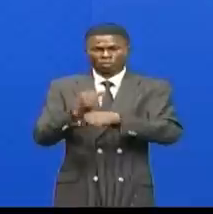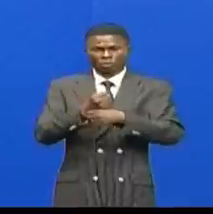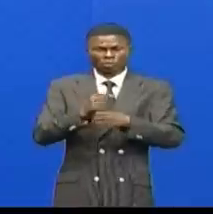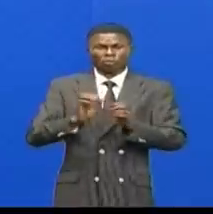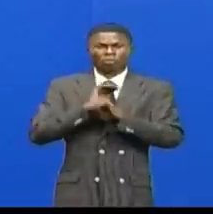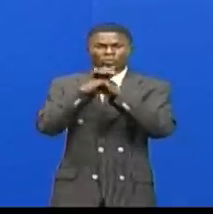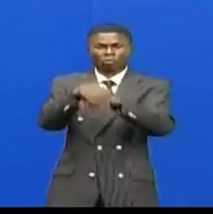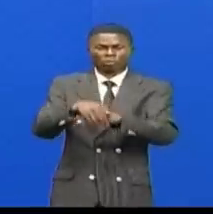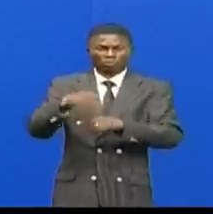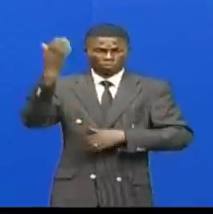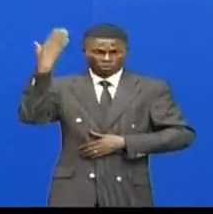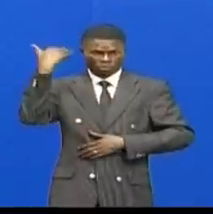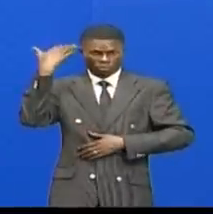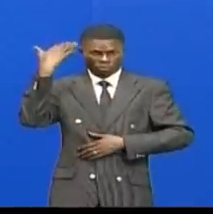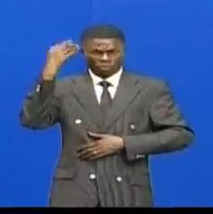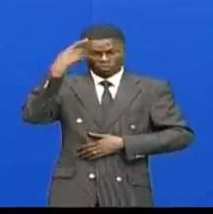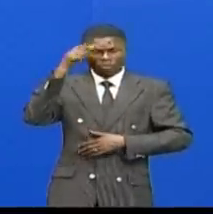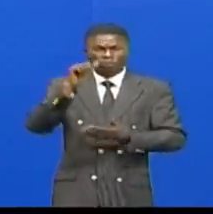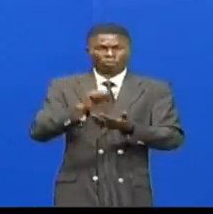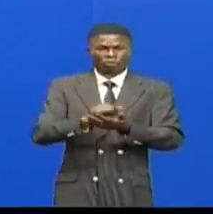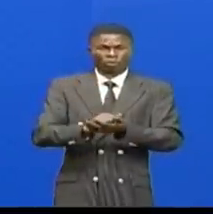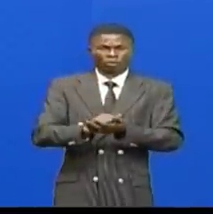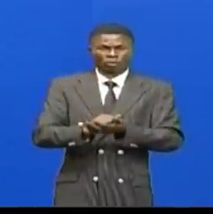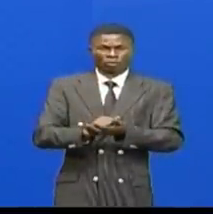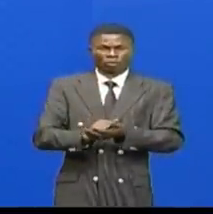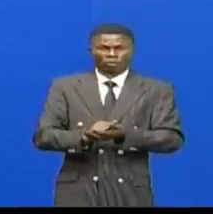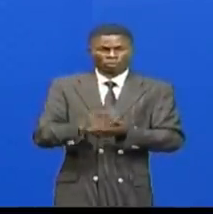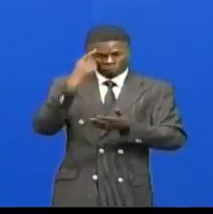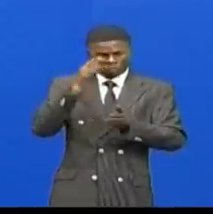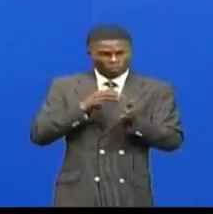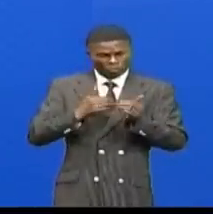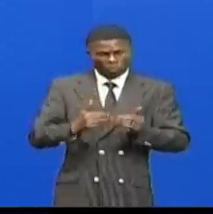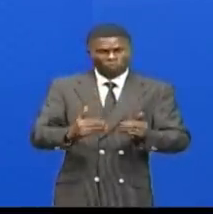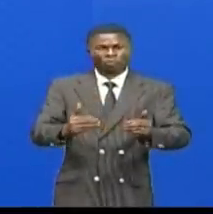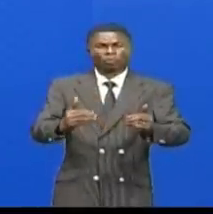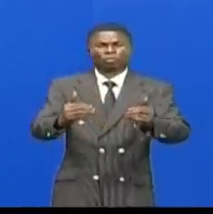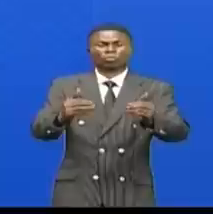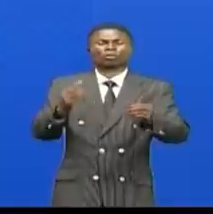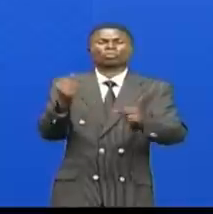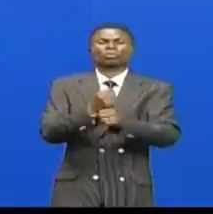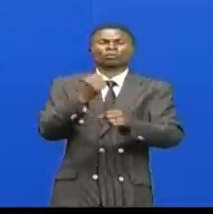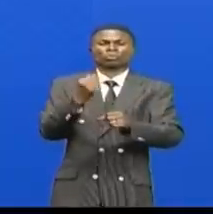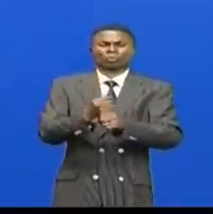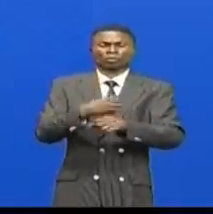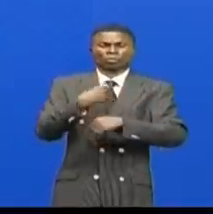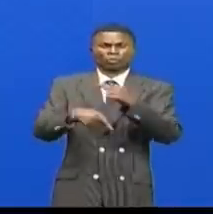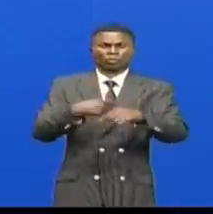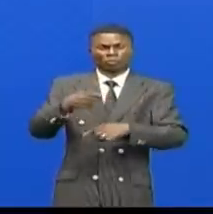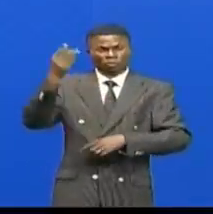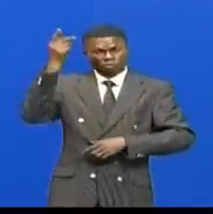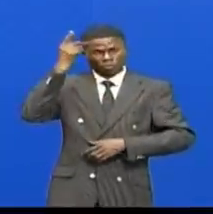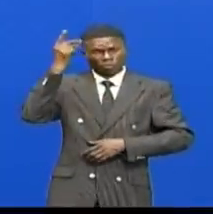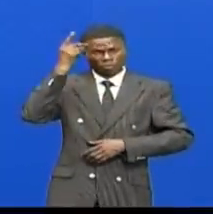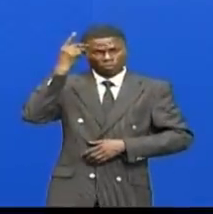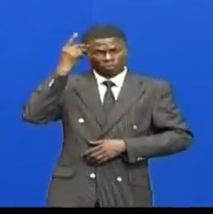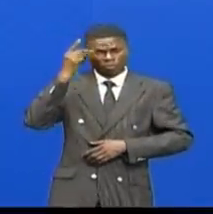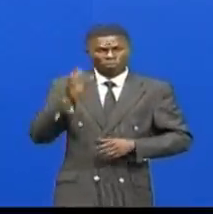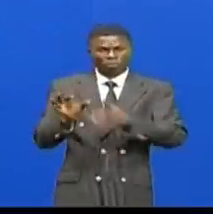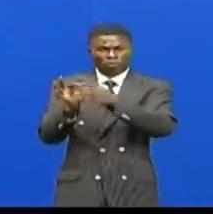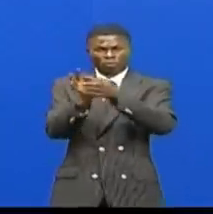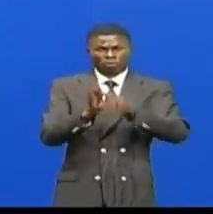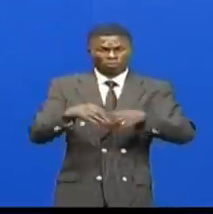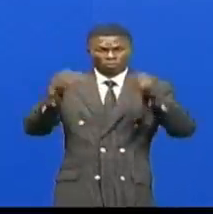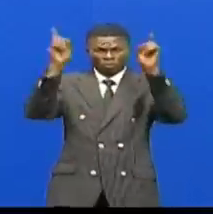engagements pris. À cet effet, et pour poursuivre le travail amorcé à Kinshasa, l'Union